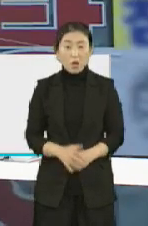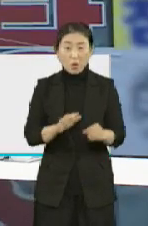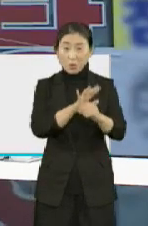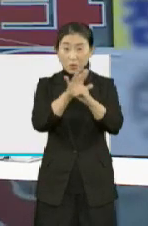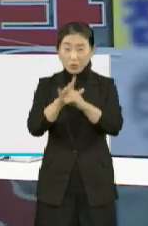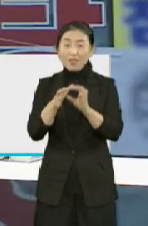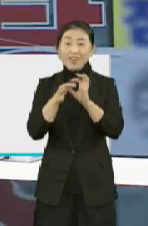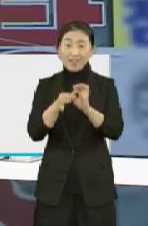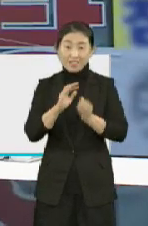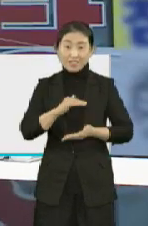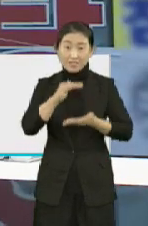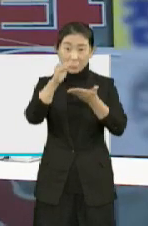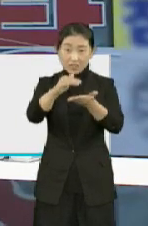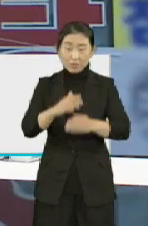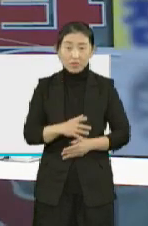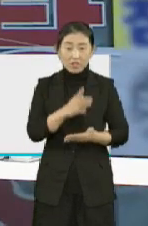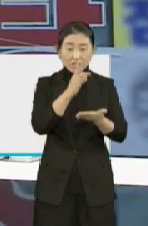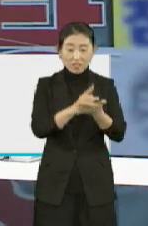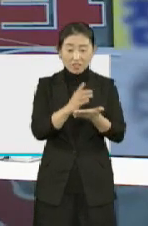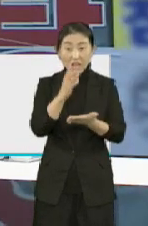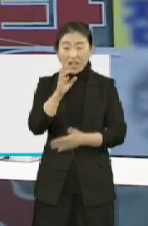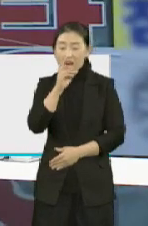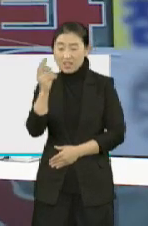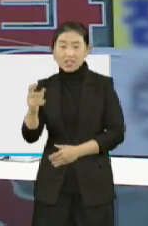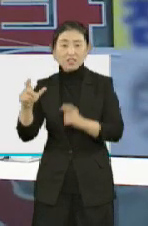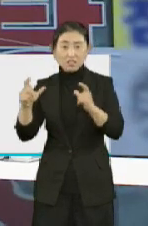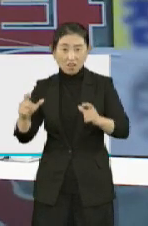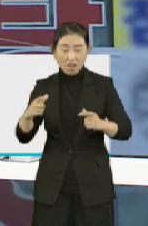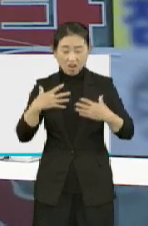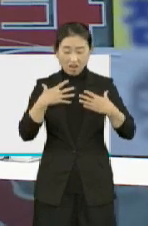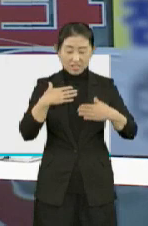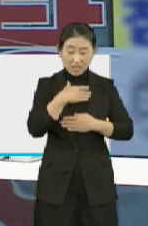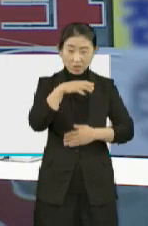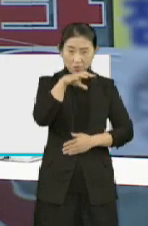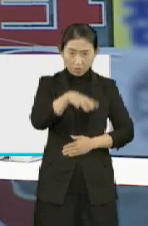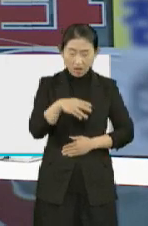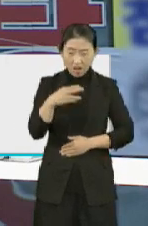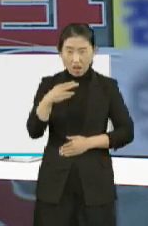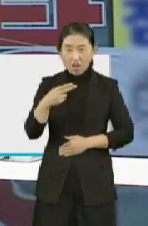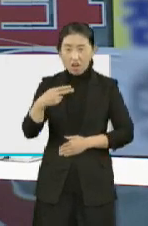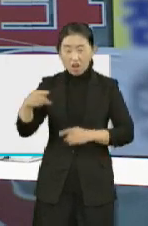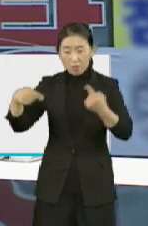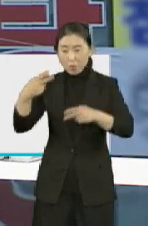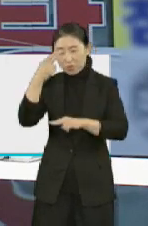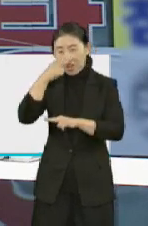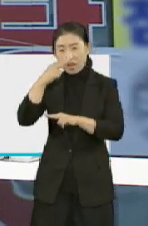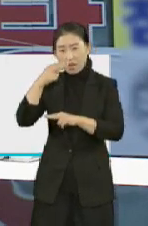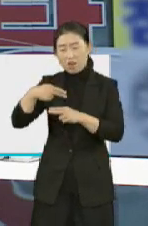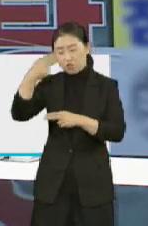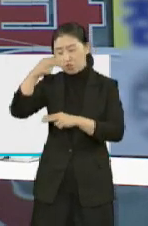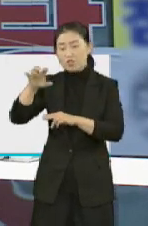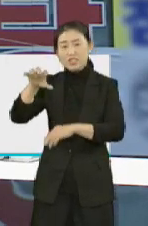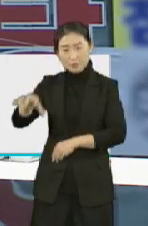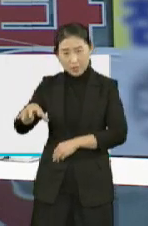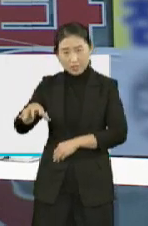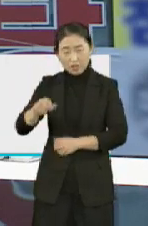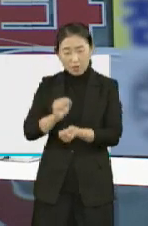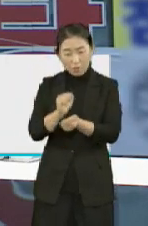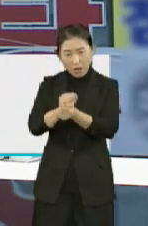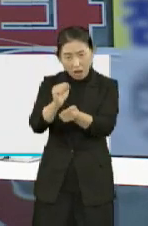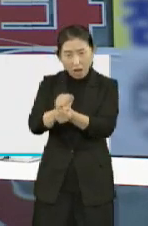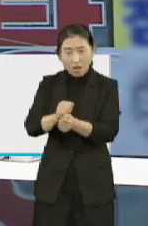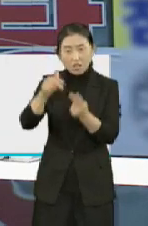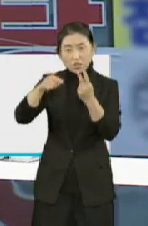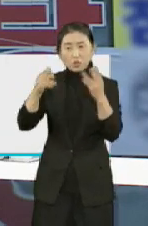그러나 일고 소식입니다 천안과 아산 에서 사우나 와 포장마차 발 집단 감염 으로 지난 2주 동안 50명이 넘는 확진 자가